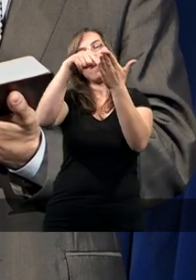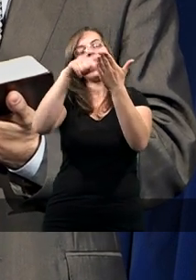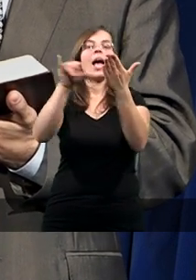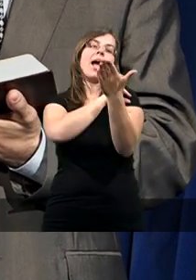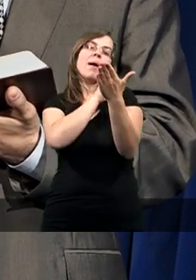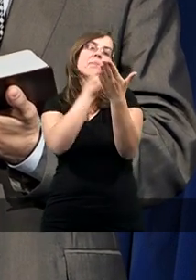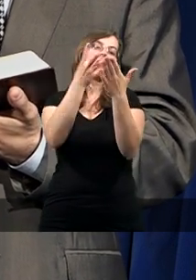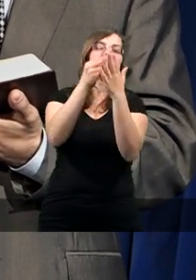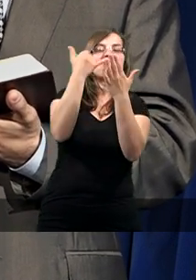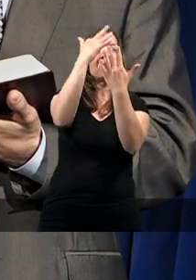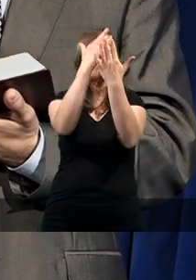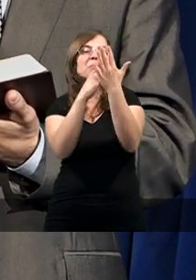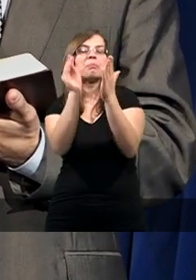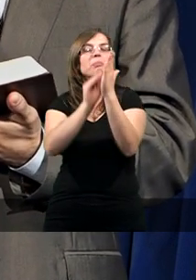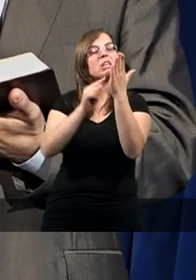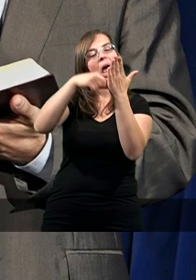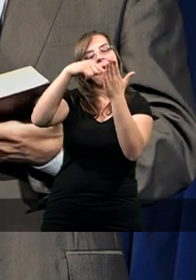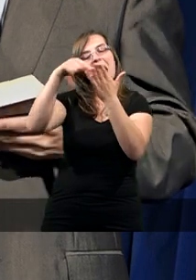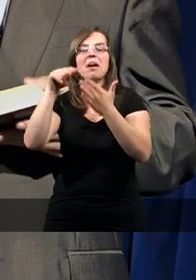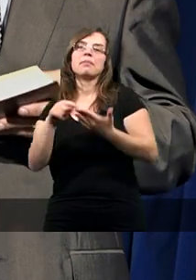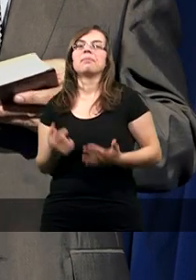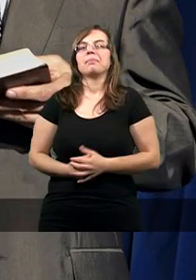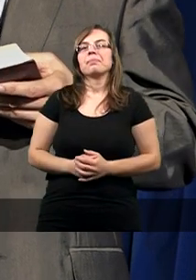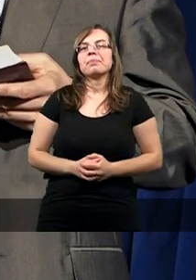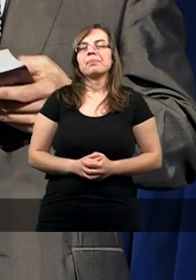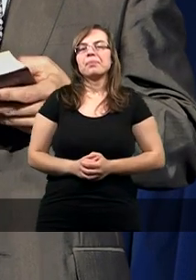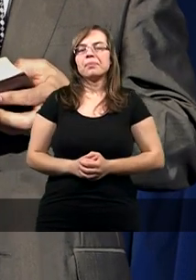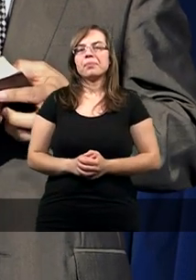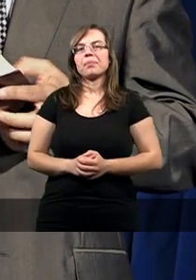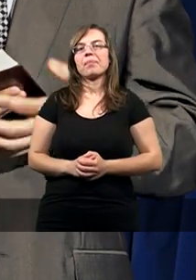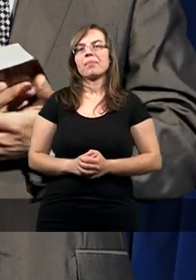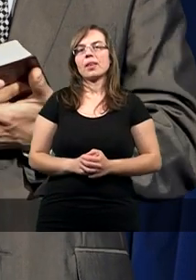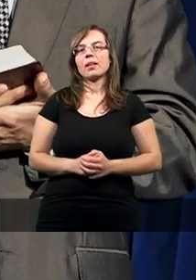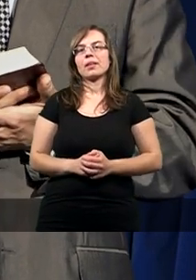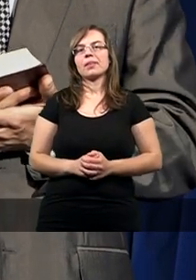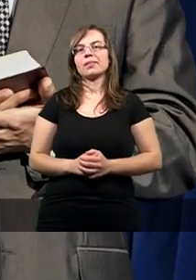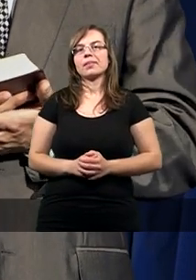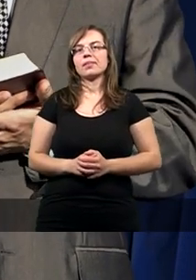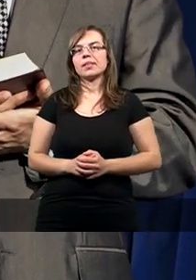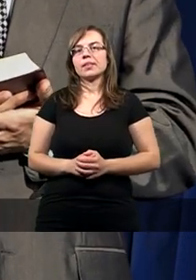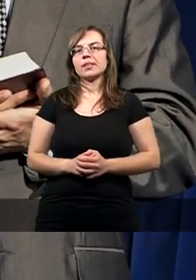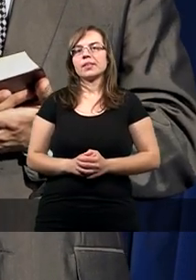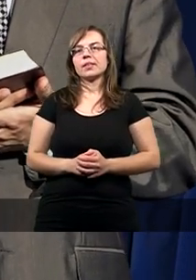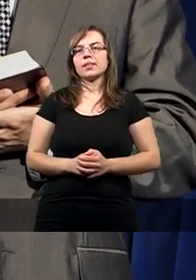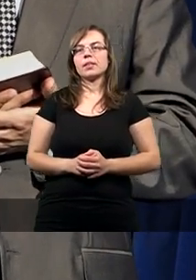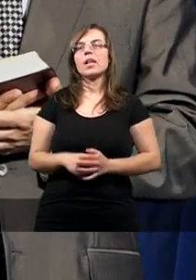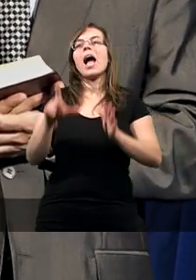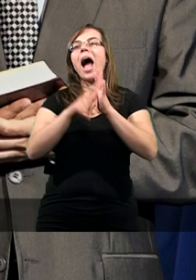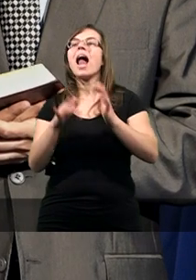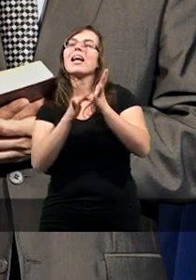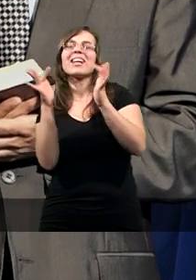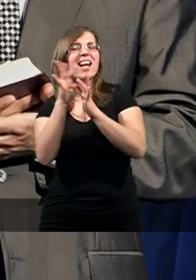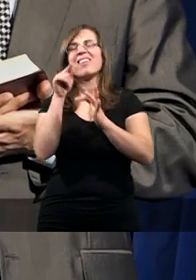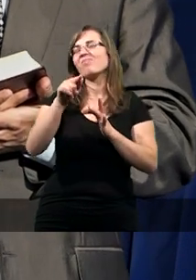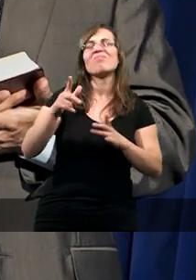imię i wszystkie dokładnie grzechy. But Jesus didn't do that. He loved those even who were accusing Mary Magdalene.